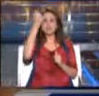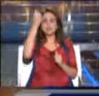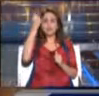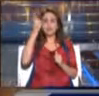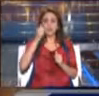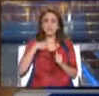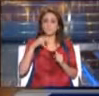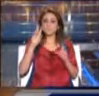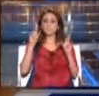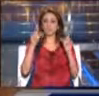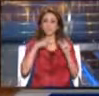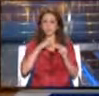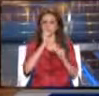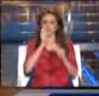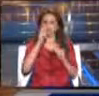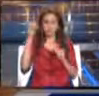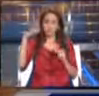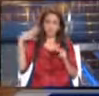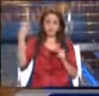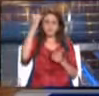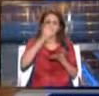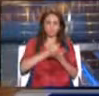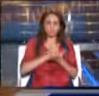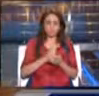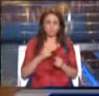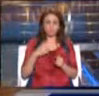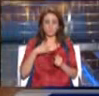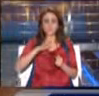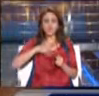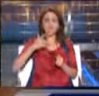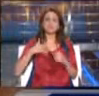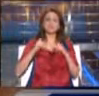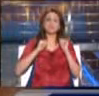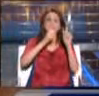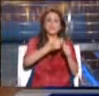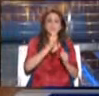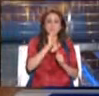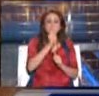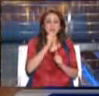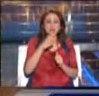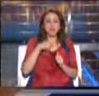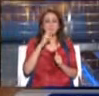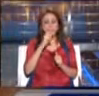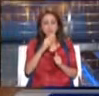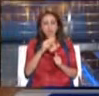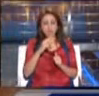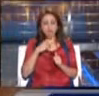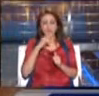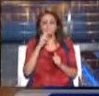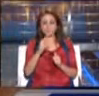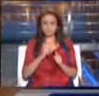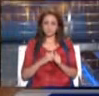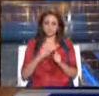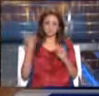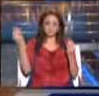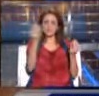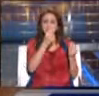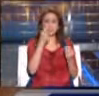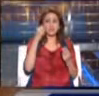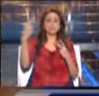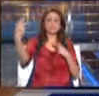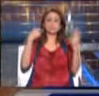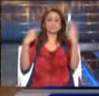لان المعلن عايز يروح لبرنامج معين بشكل معين باسلوب معين علشان في كتير من الناس